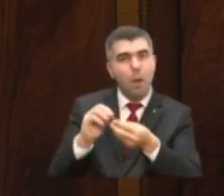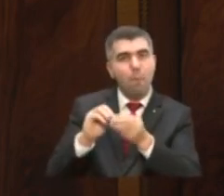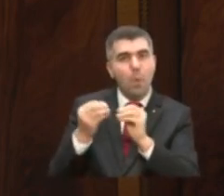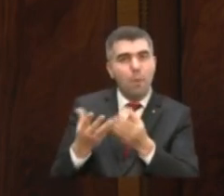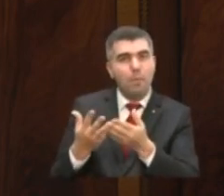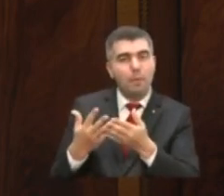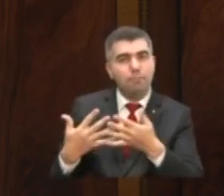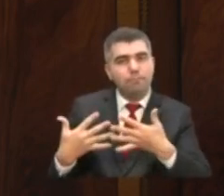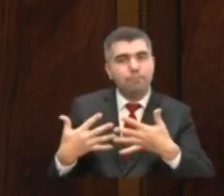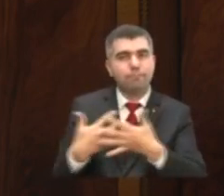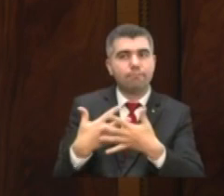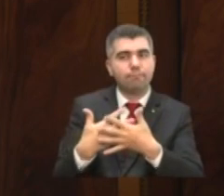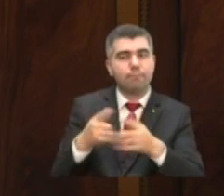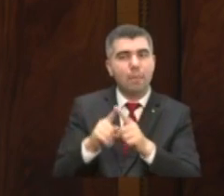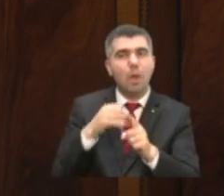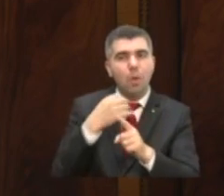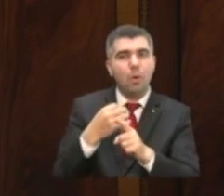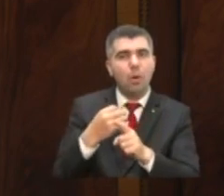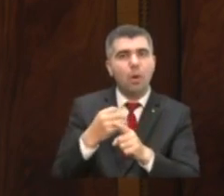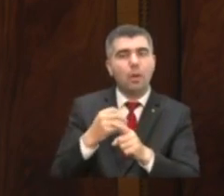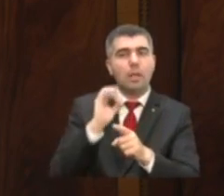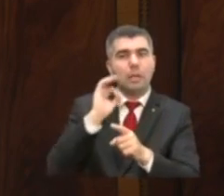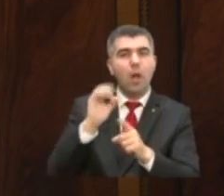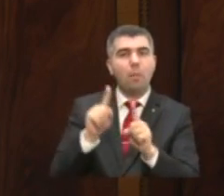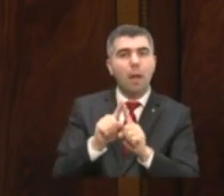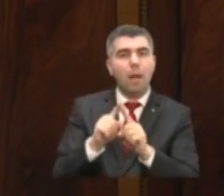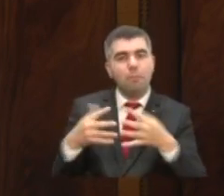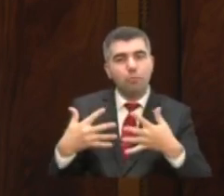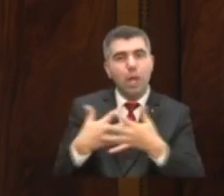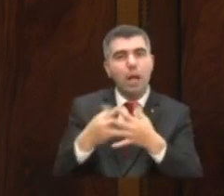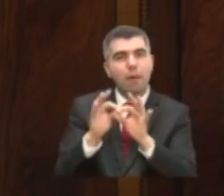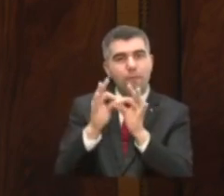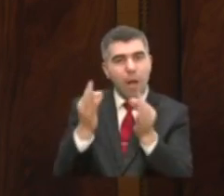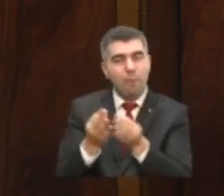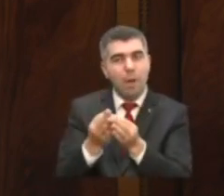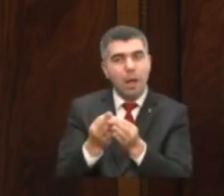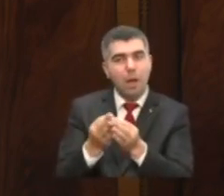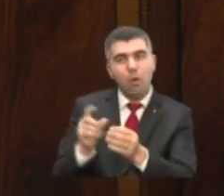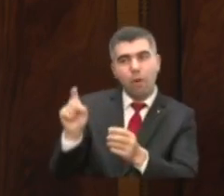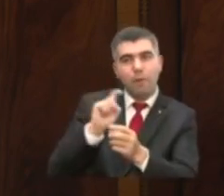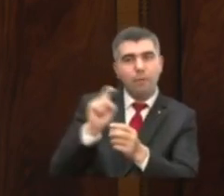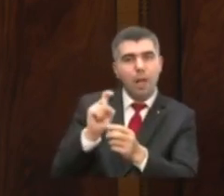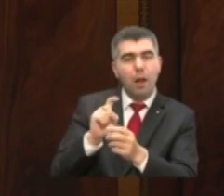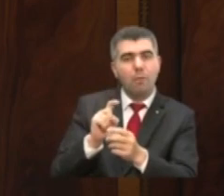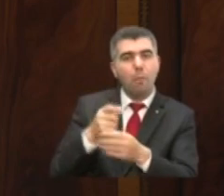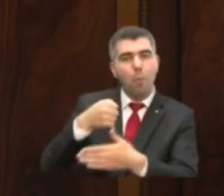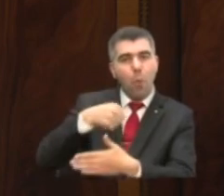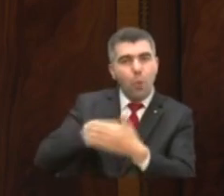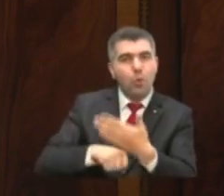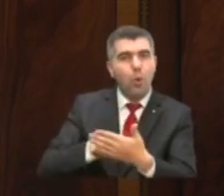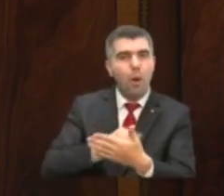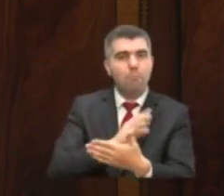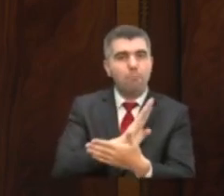ما تيتخلص له، ما تيتخلص له، ما تيتخلص له، ما تيتخلص، وتيصيبوا حل حلول باش يخرجوا من الورطه